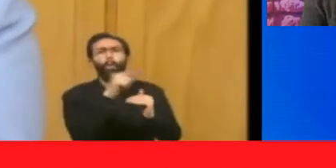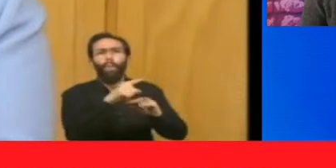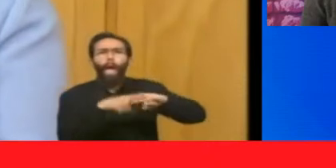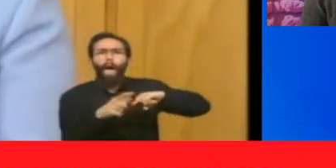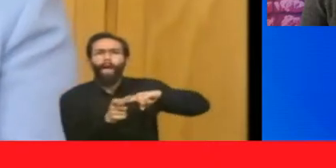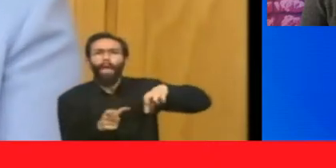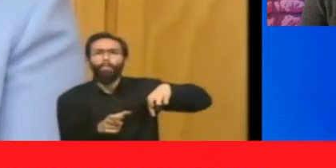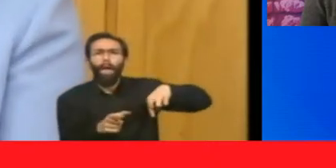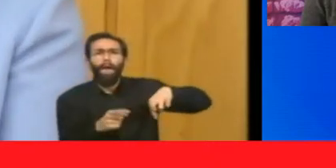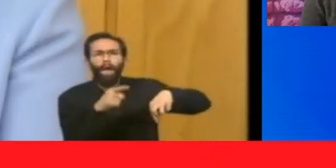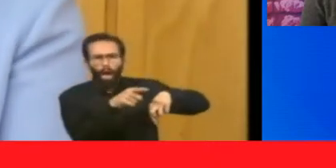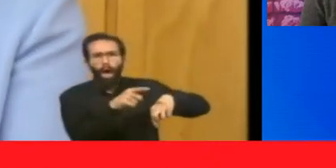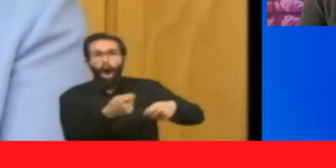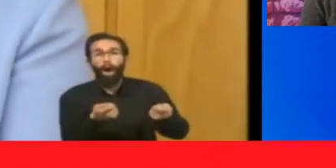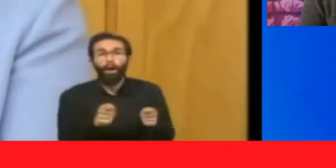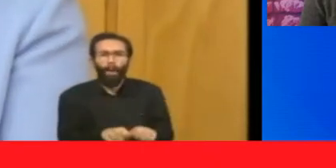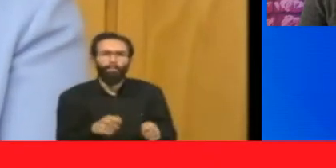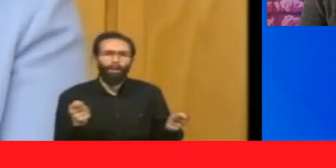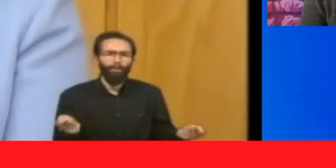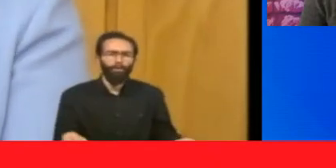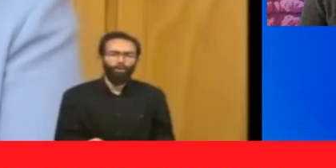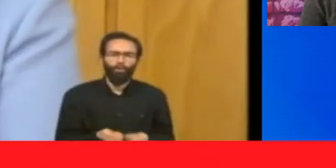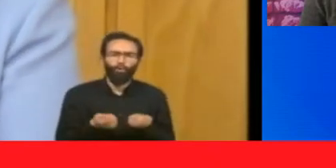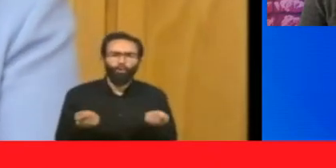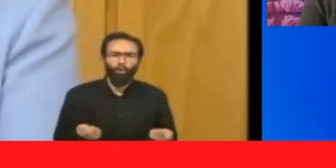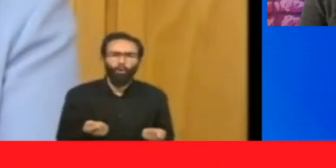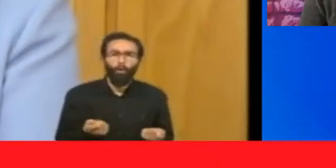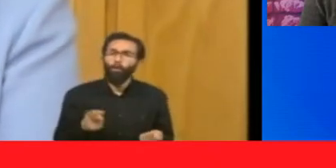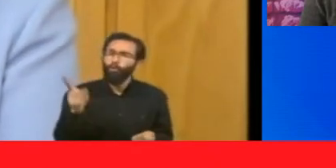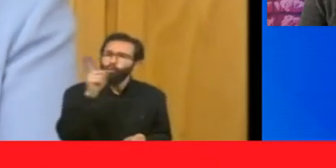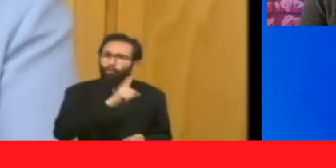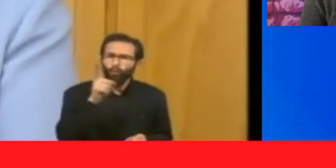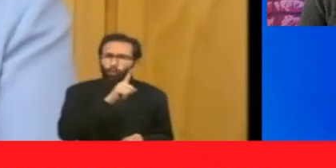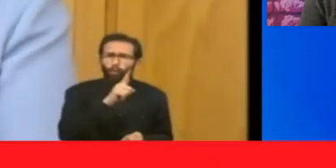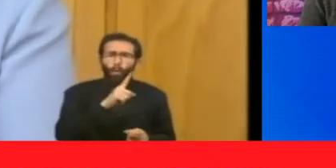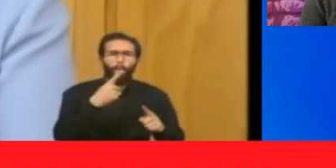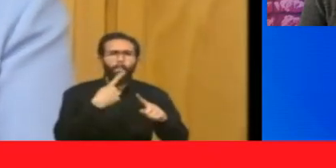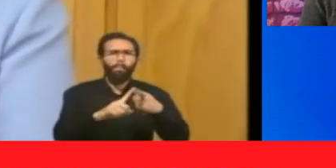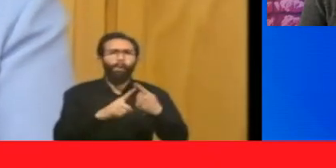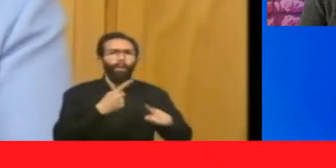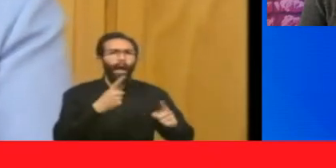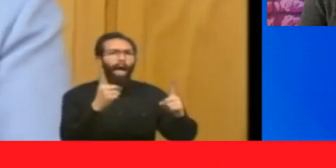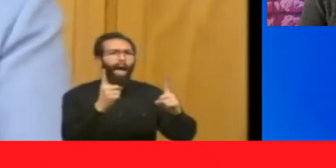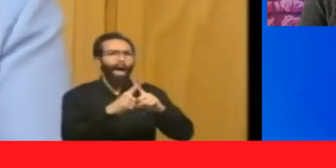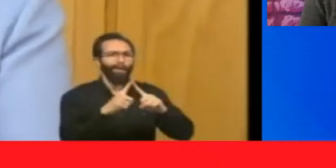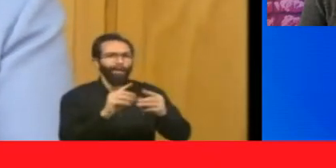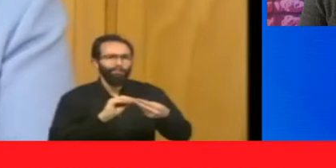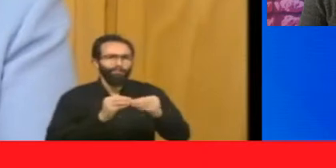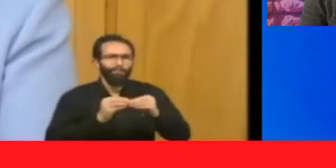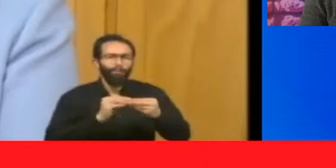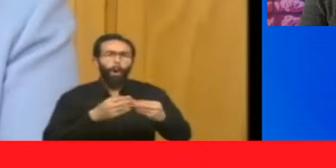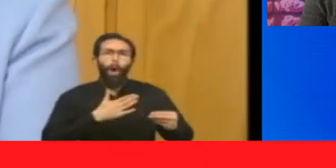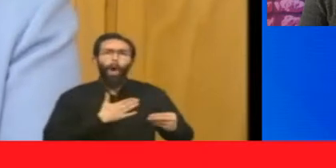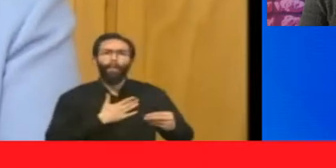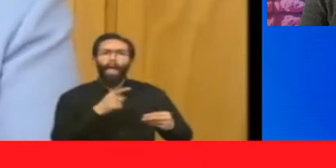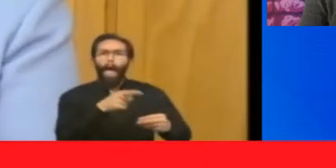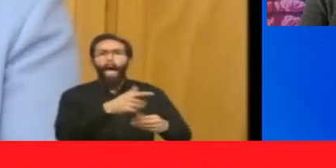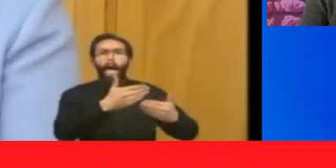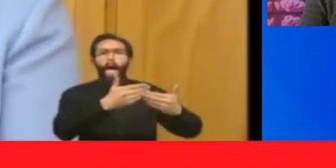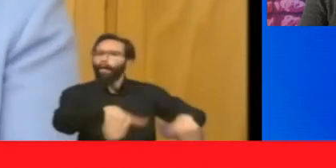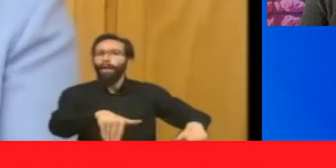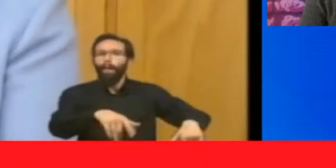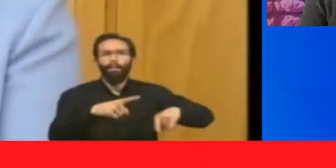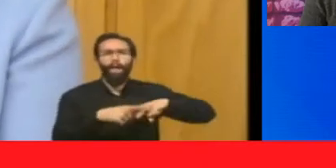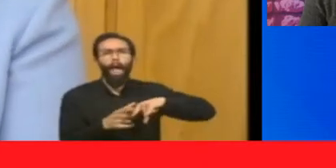çalışmaktadır. Değerli arkadaşlar, çünkü siyasi hesaplarının önündeki tek engel halkların